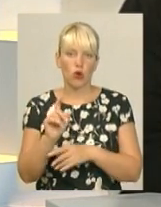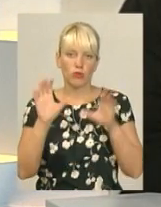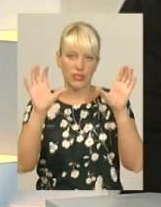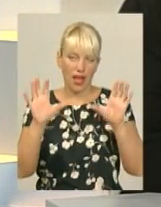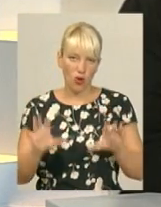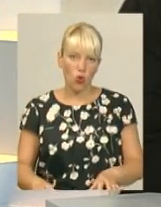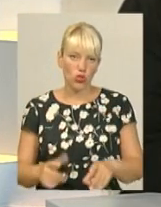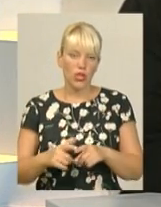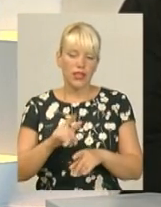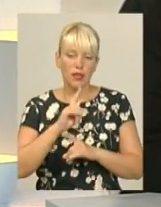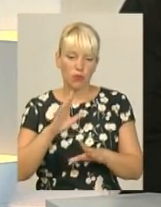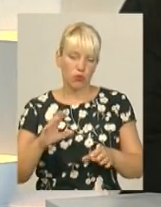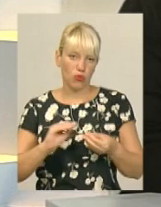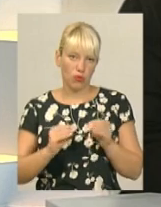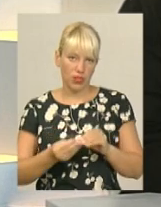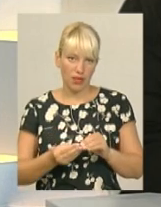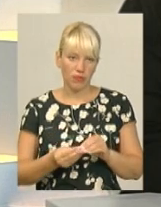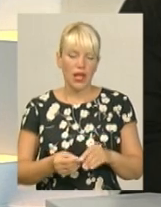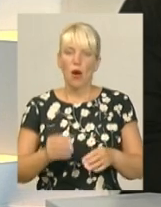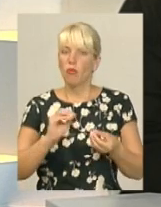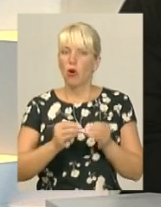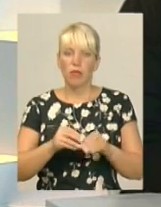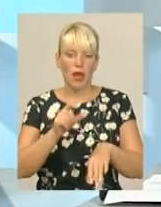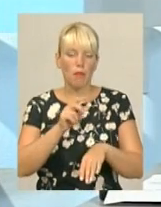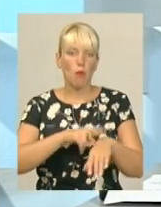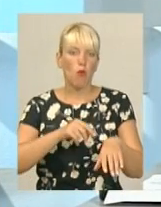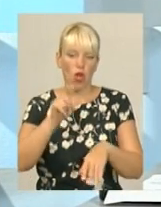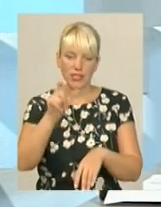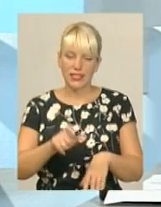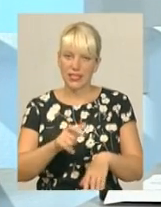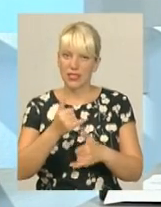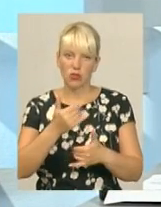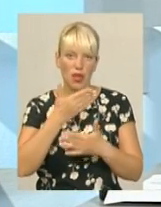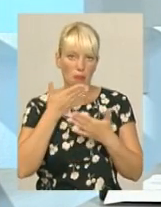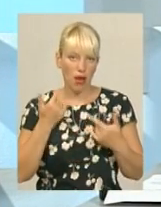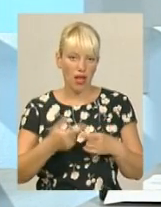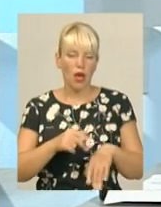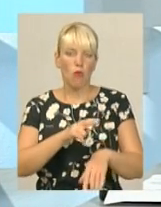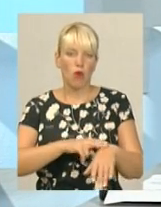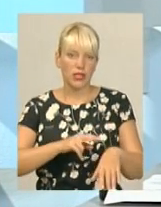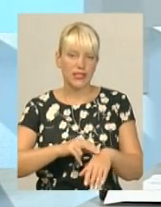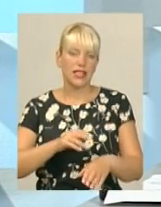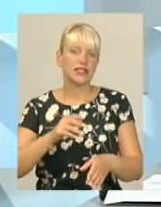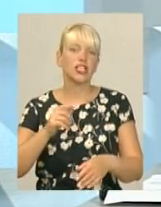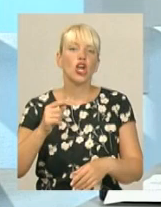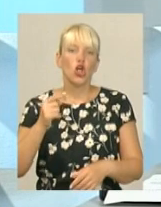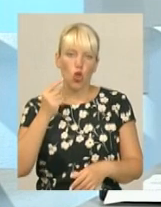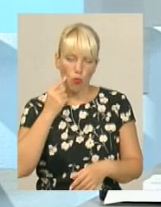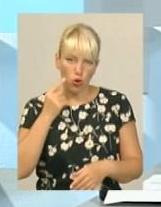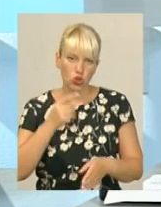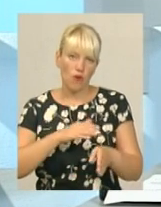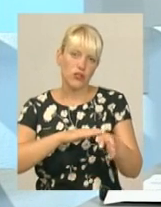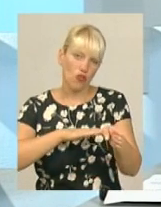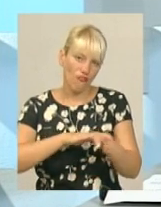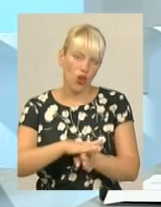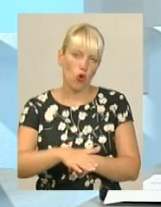проблем, не проблема ж в поліцейському. Поліцейський сьогодні добросовісно виконує свою роботу. Ми маємо пишатися